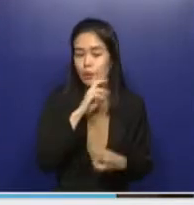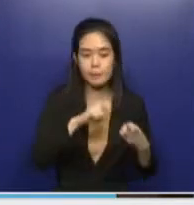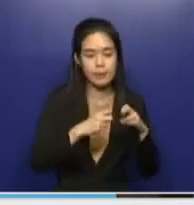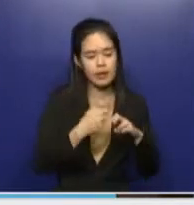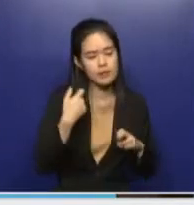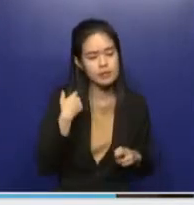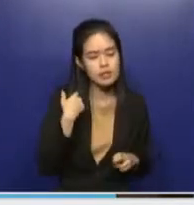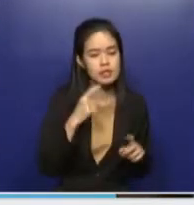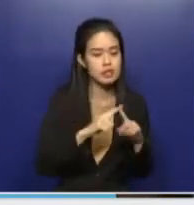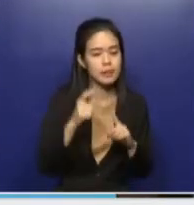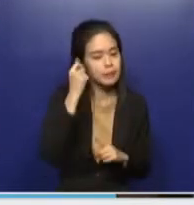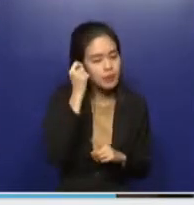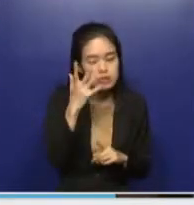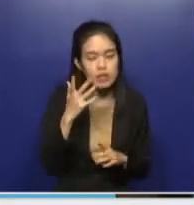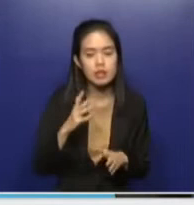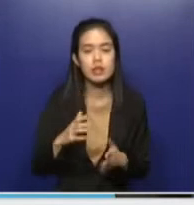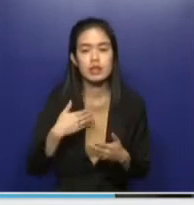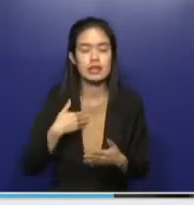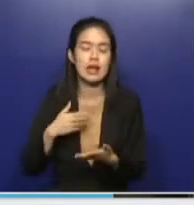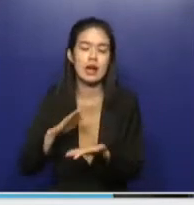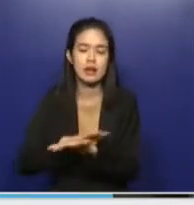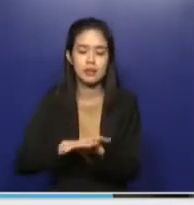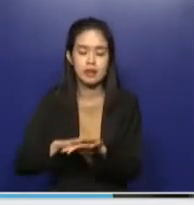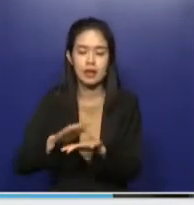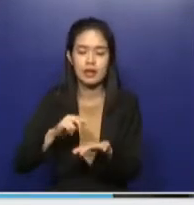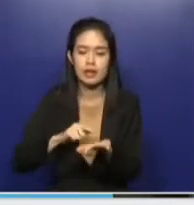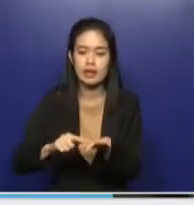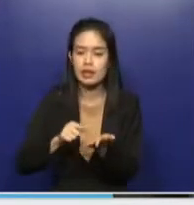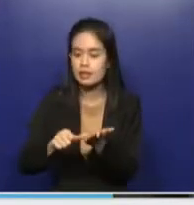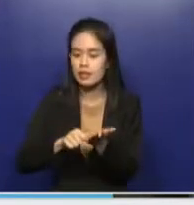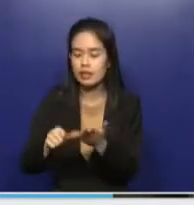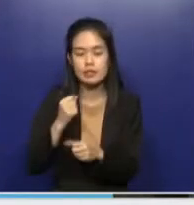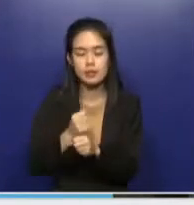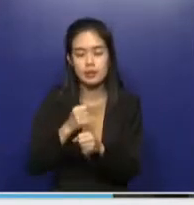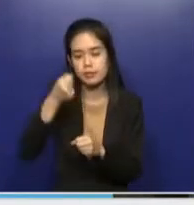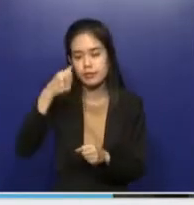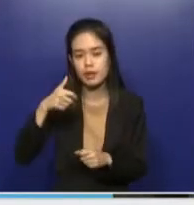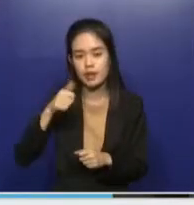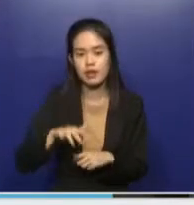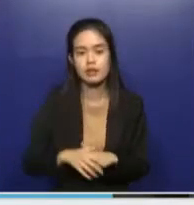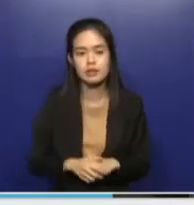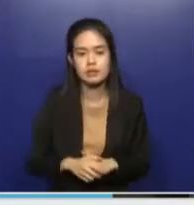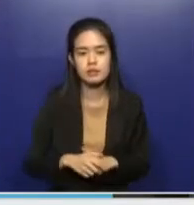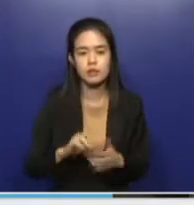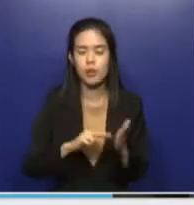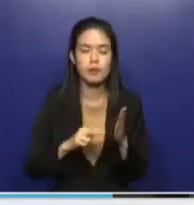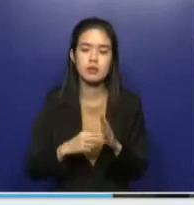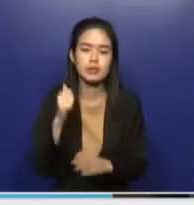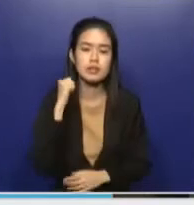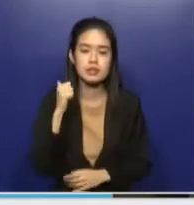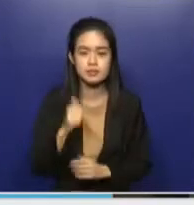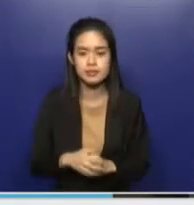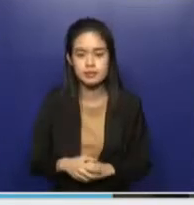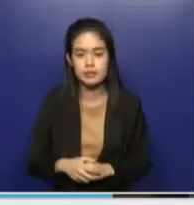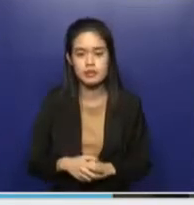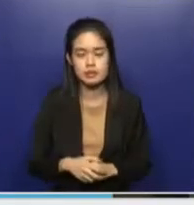ขึ้นเราก็จะไม่รู้เรื่องและก็จะเกิดข้อผิดพลาดเช่นเดิมเหมือนกันครับท่านประธานครับนั่นคือประเด็นที่